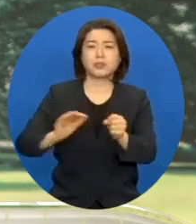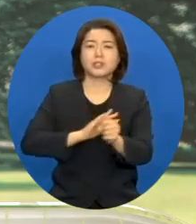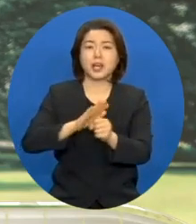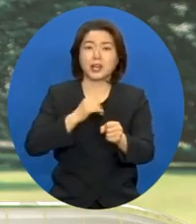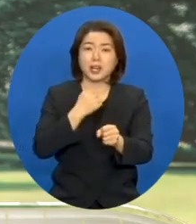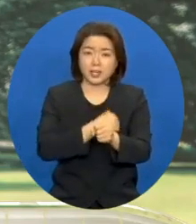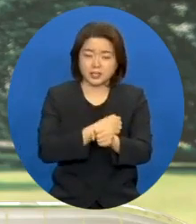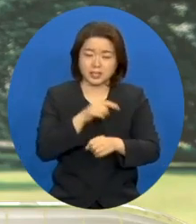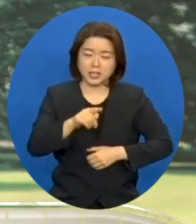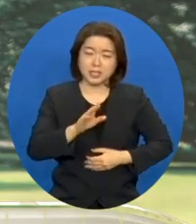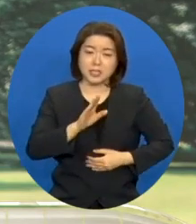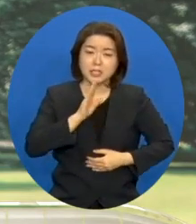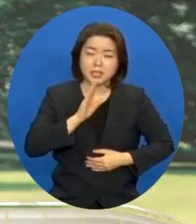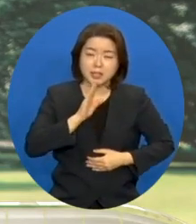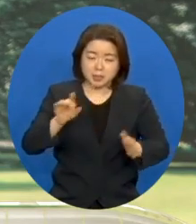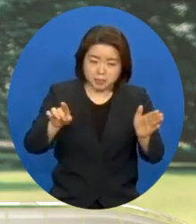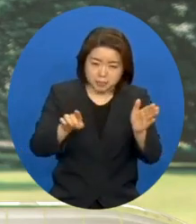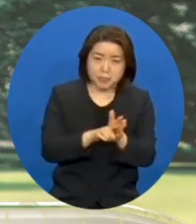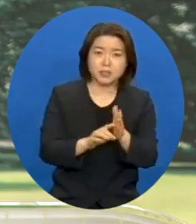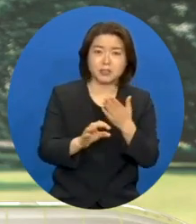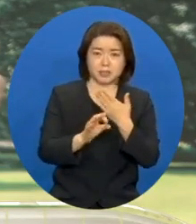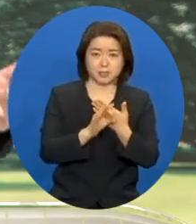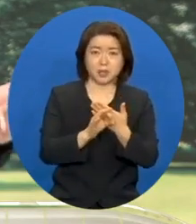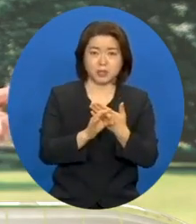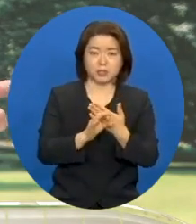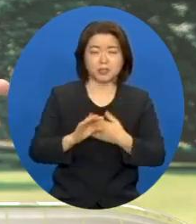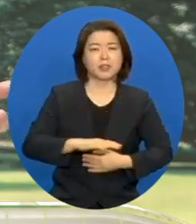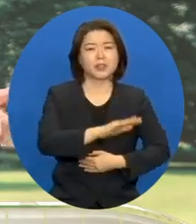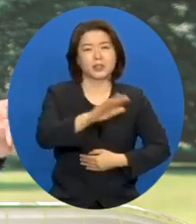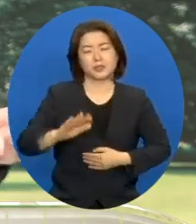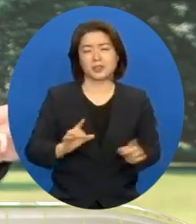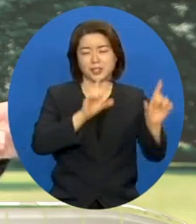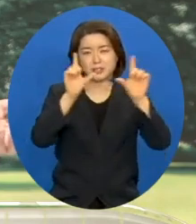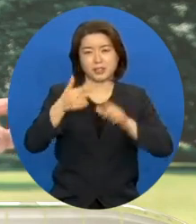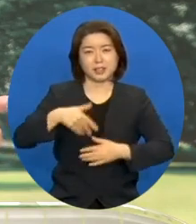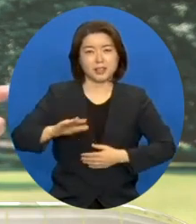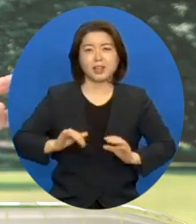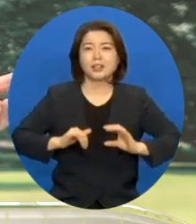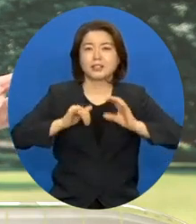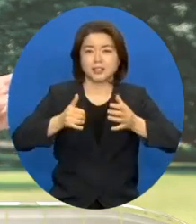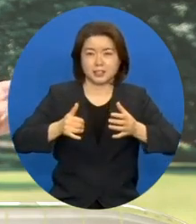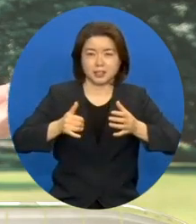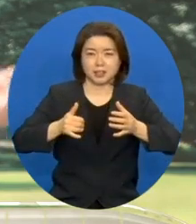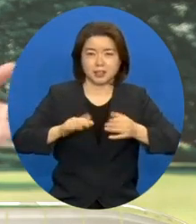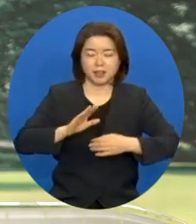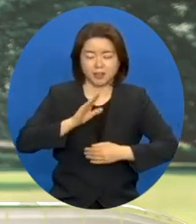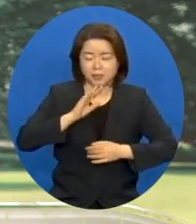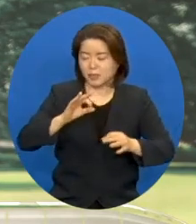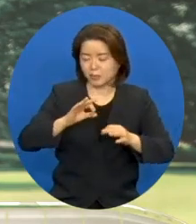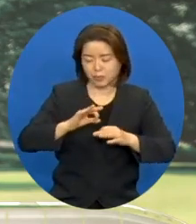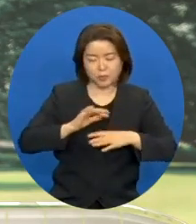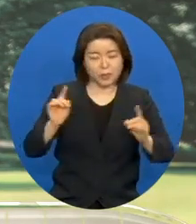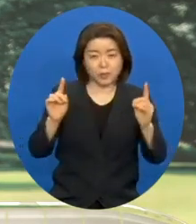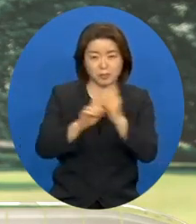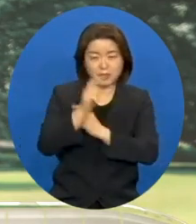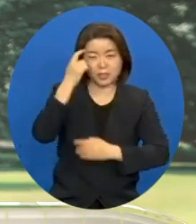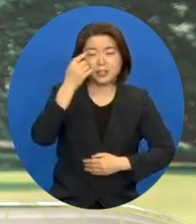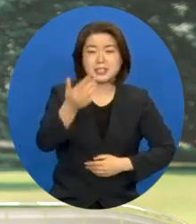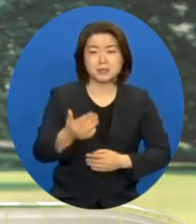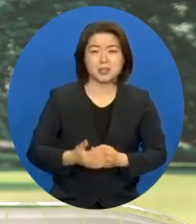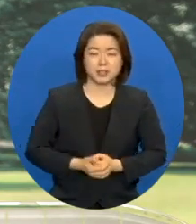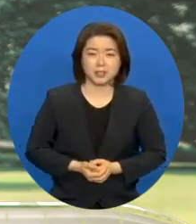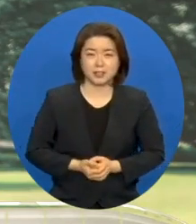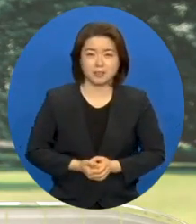이 사실이 믿어지면 우리가 살아가는 세상이 얼마나 놀라우게 바뀌겠습니까?